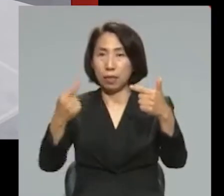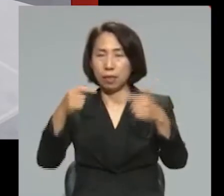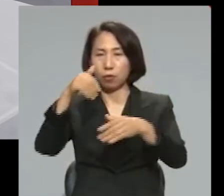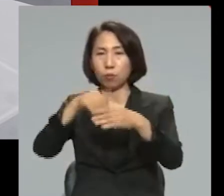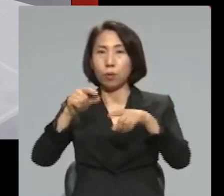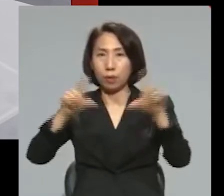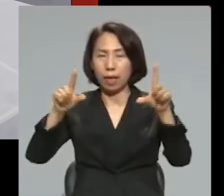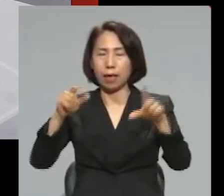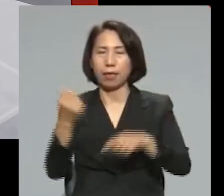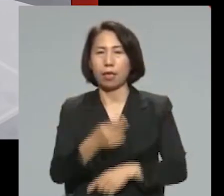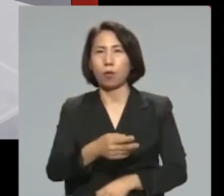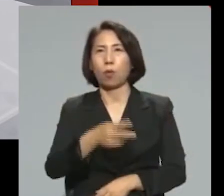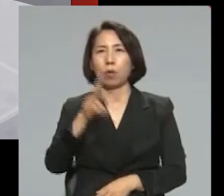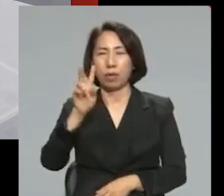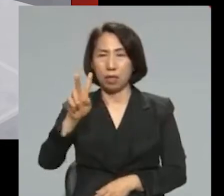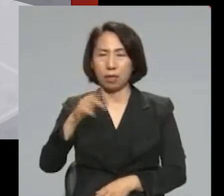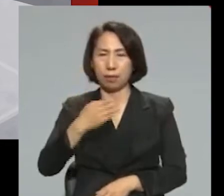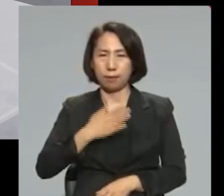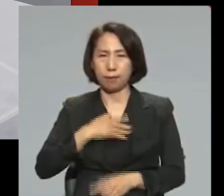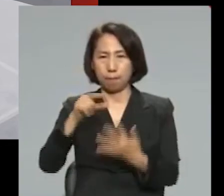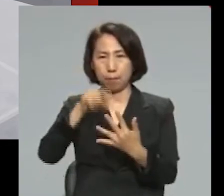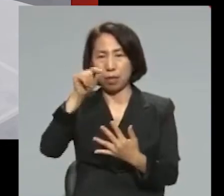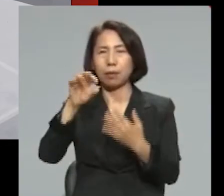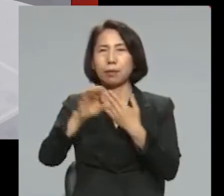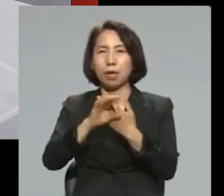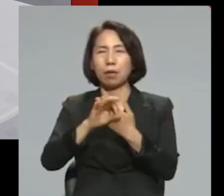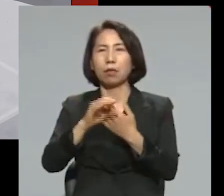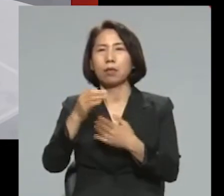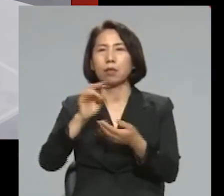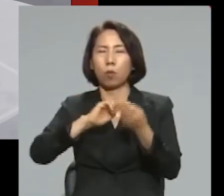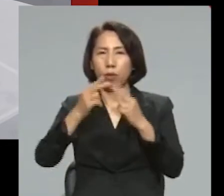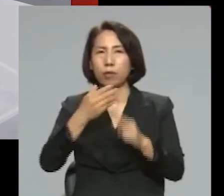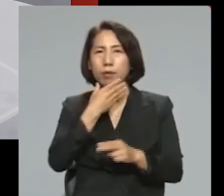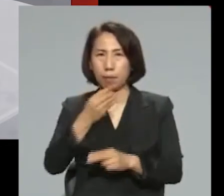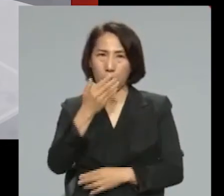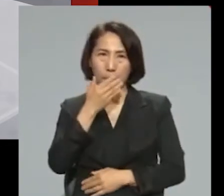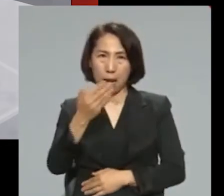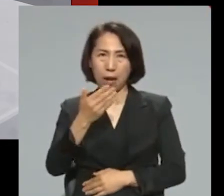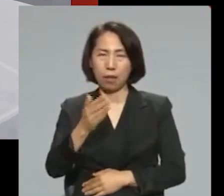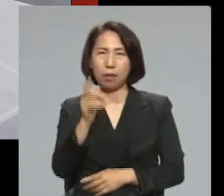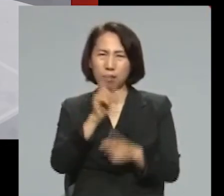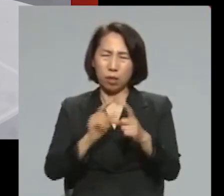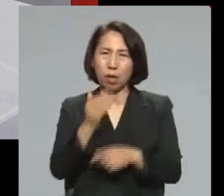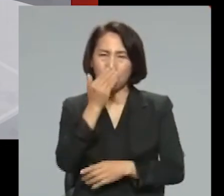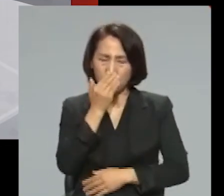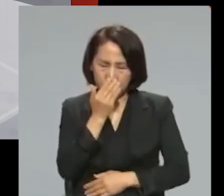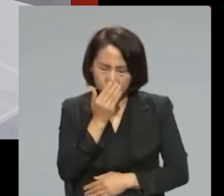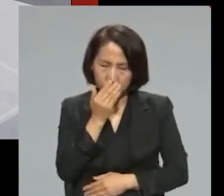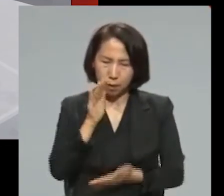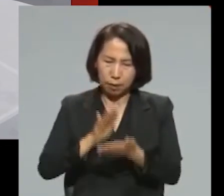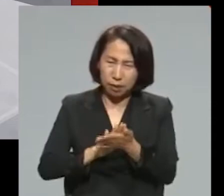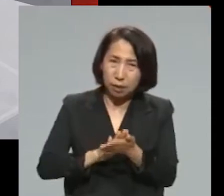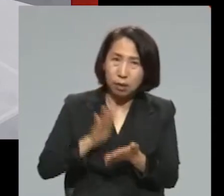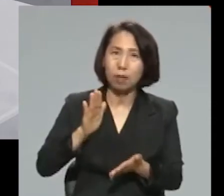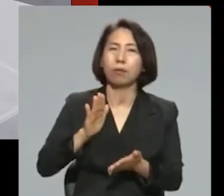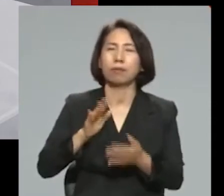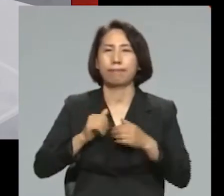이남철을 선택하시면 고령이 행복해집니다. 더 겸손하고 뜨거운 열정으로